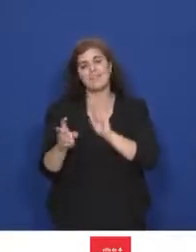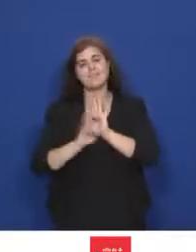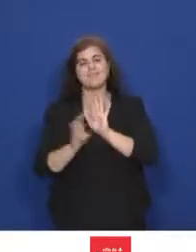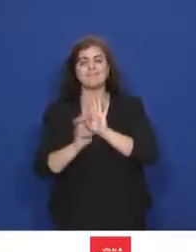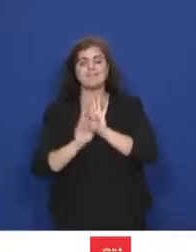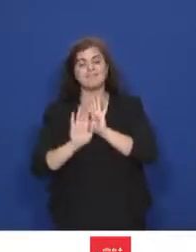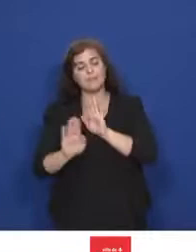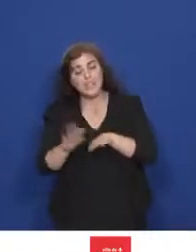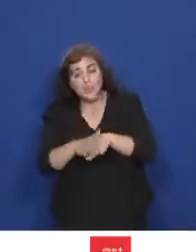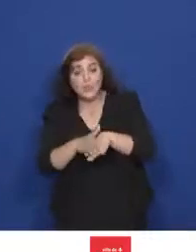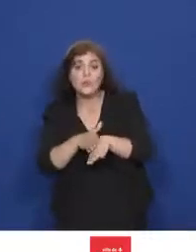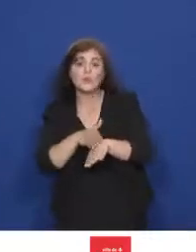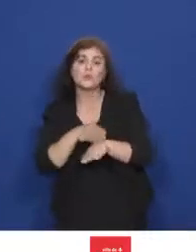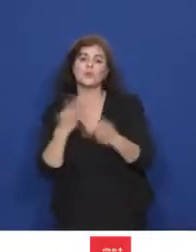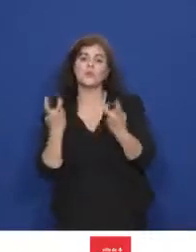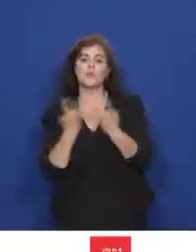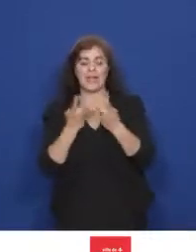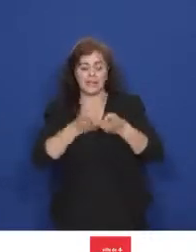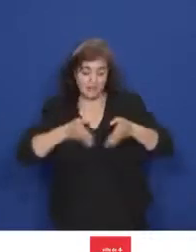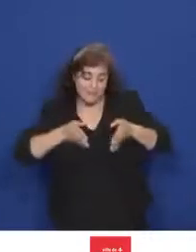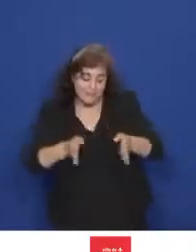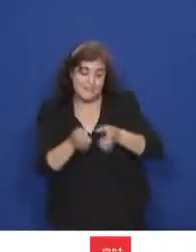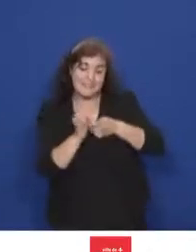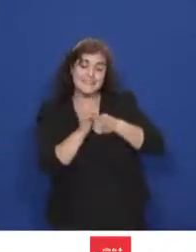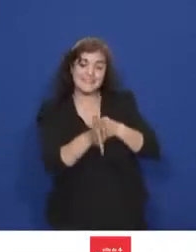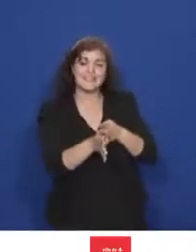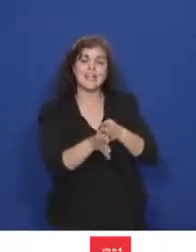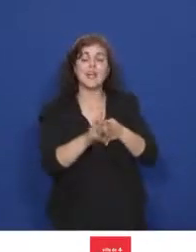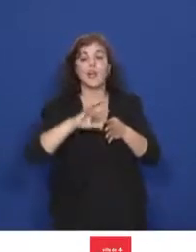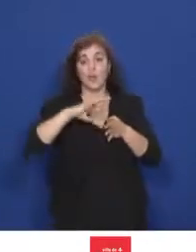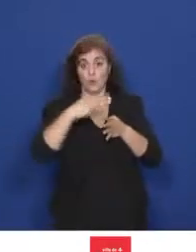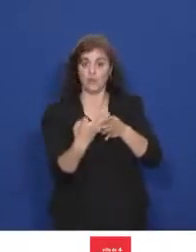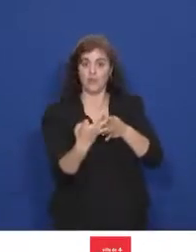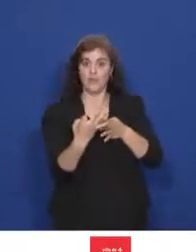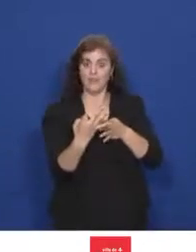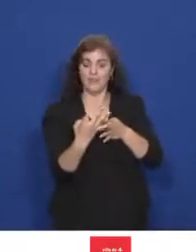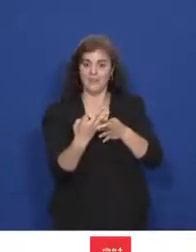les pratiques cyclables, effectivement, il y a un développement important